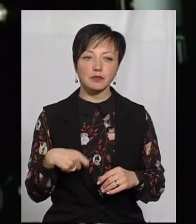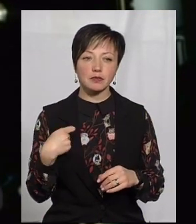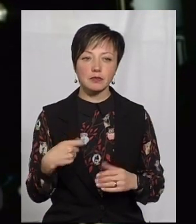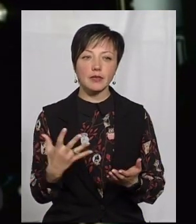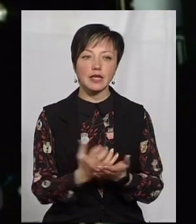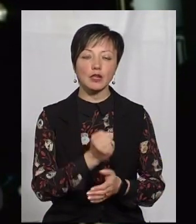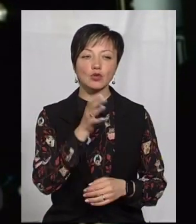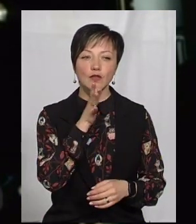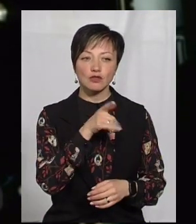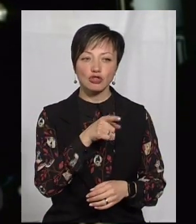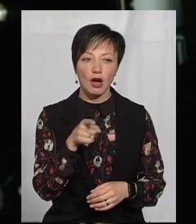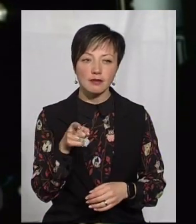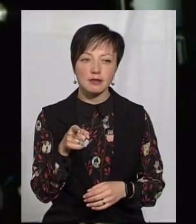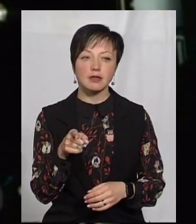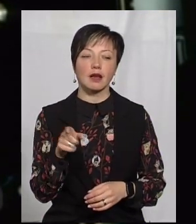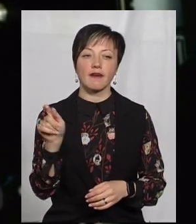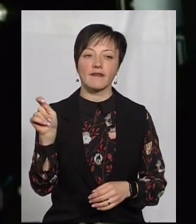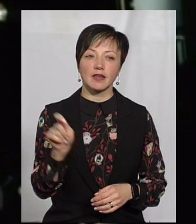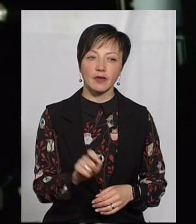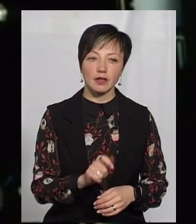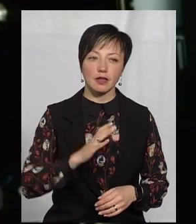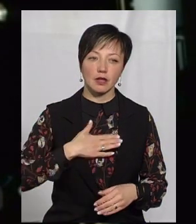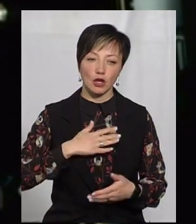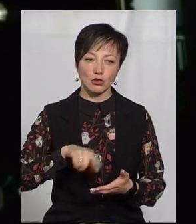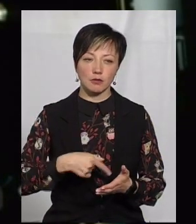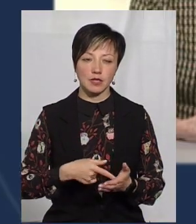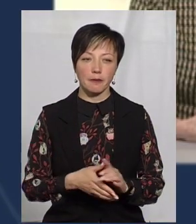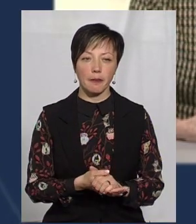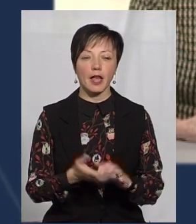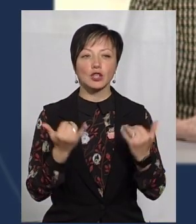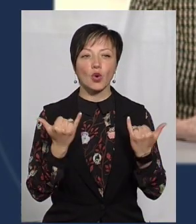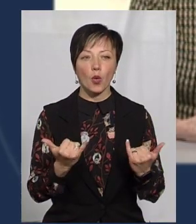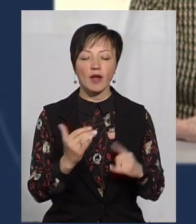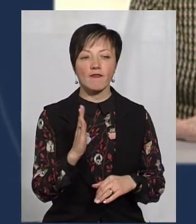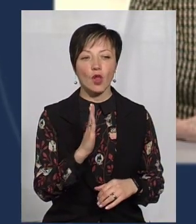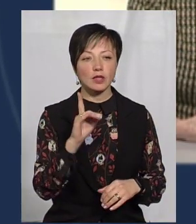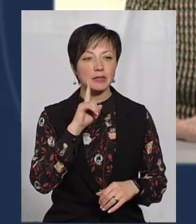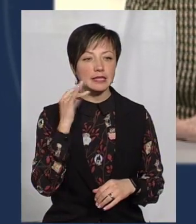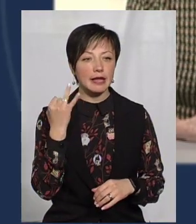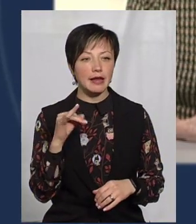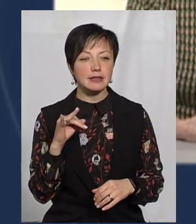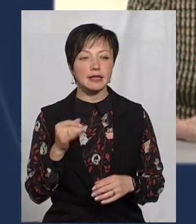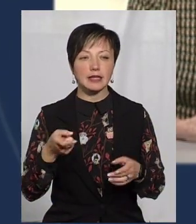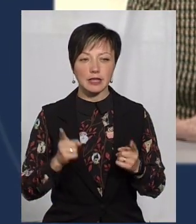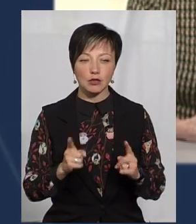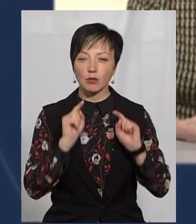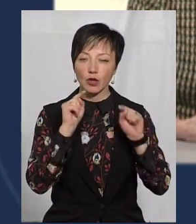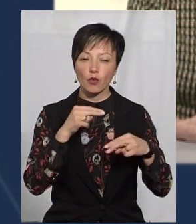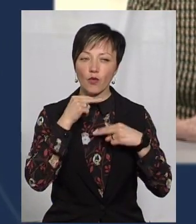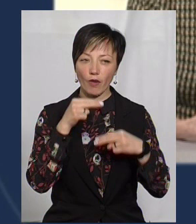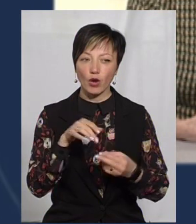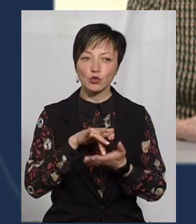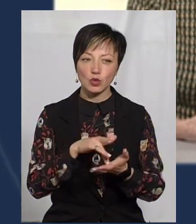президент знайшов час відвідати наше місто. От сьогодні Володимир Зеленський дійсно приділив